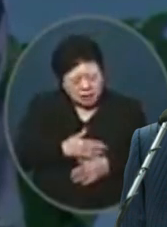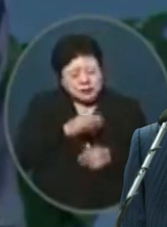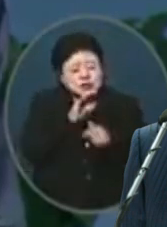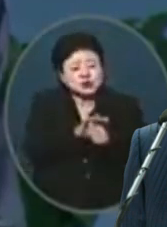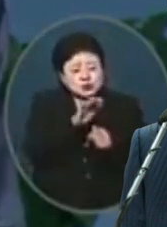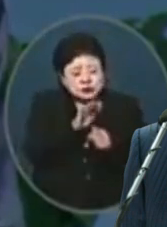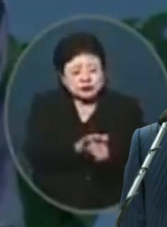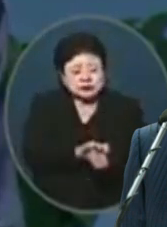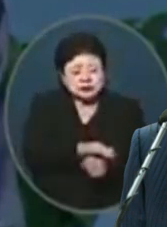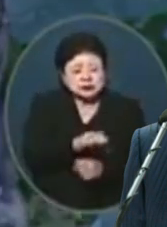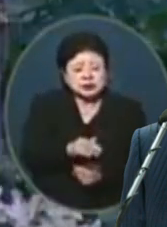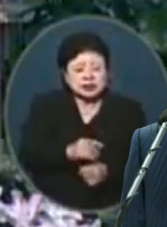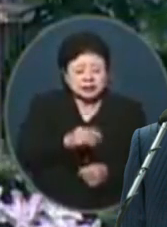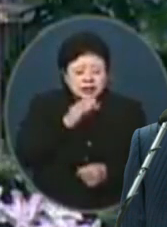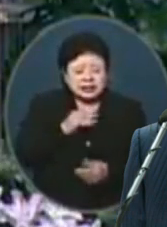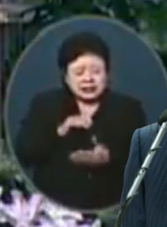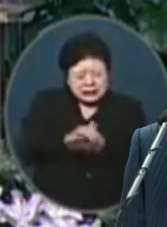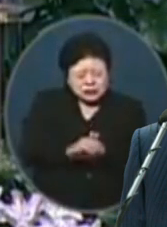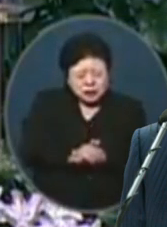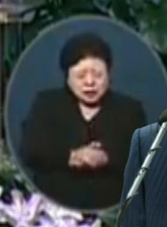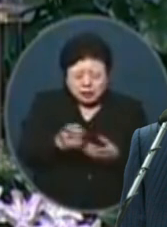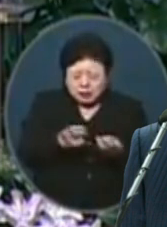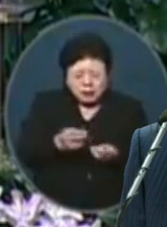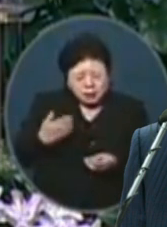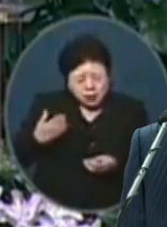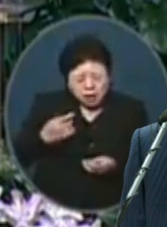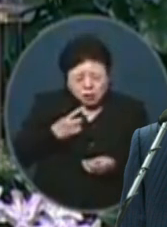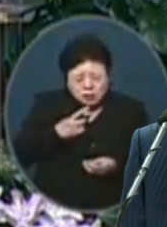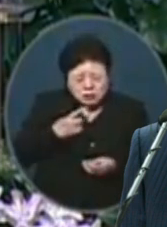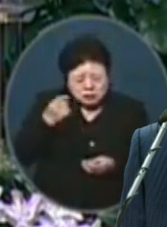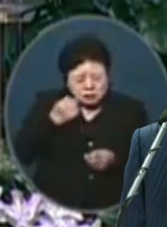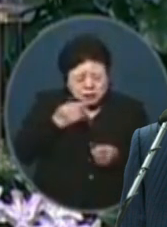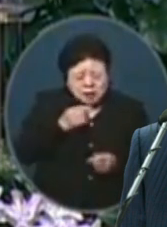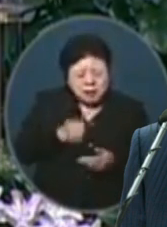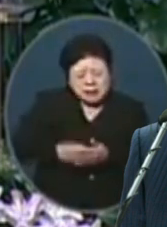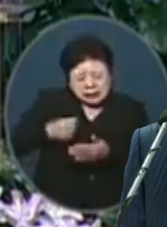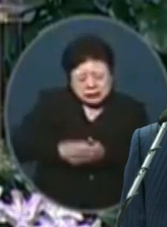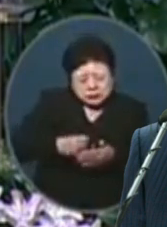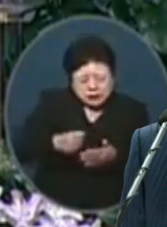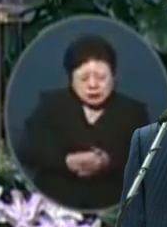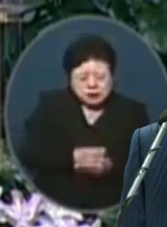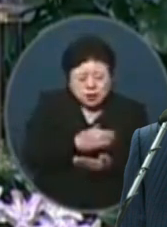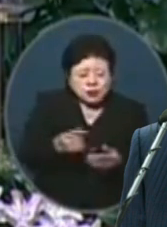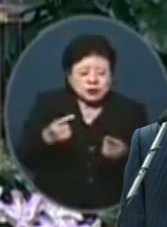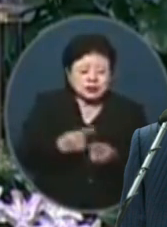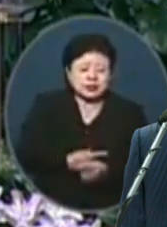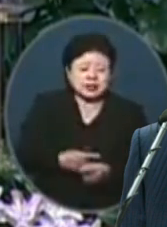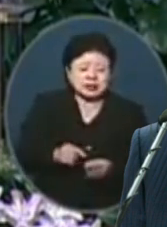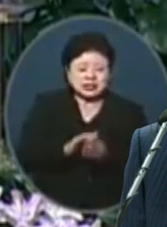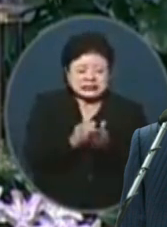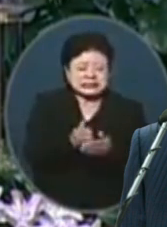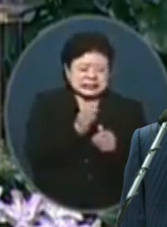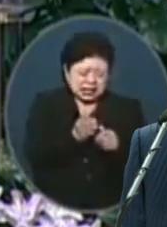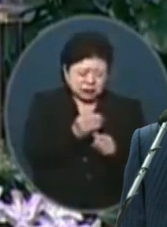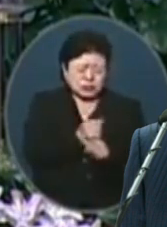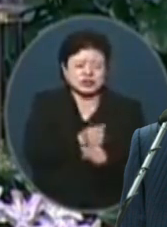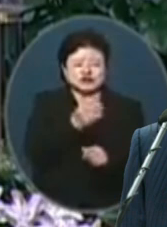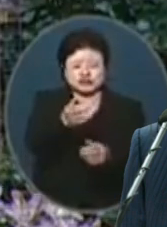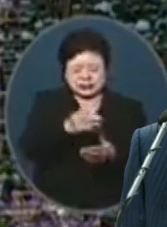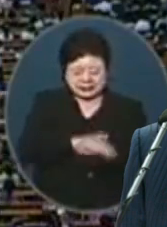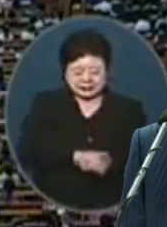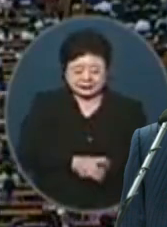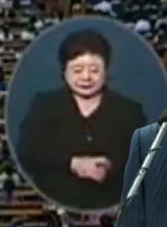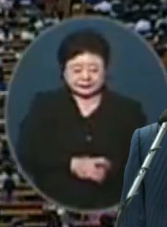도우시나니 우리는 마땅히 기도할 바를 알지 못하나 오직 성령이 말할 수 없는 탄식으로 우리를 위하여 친히 간구하시나니라.